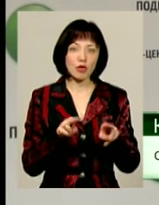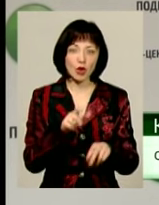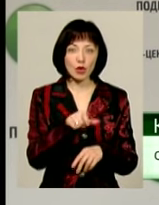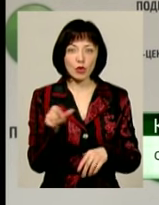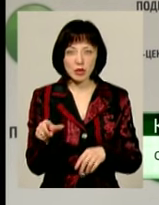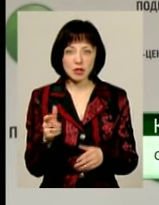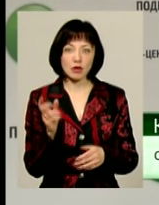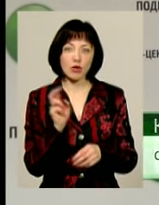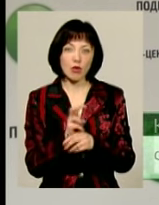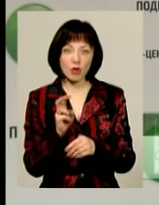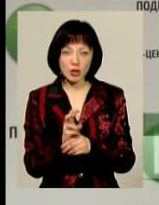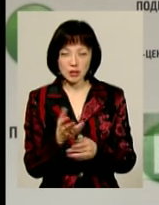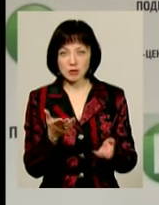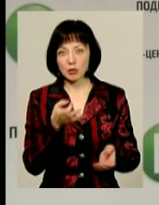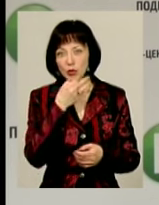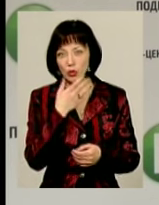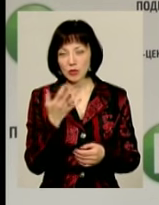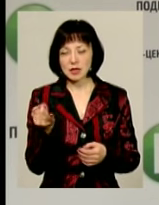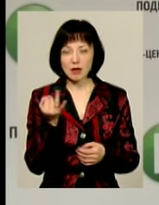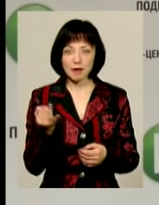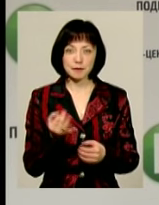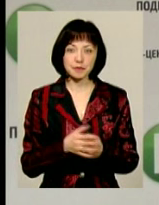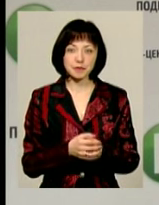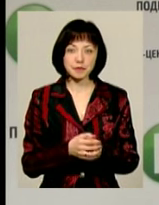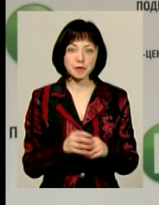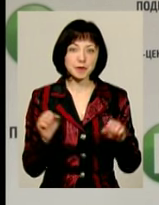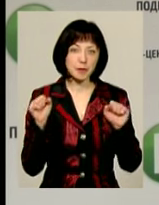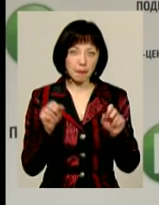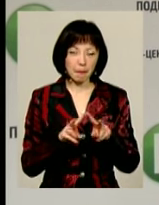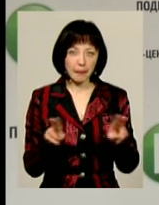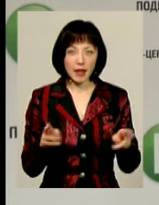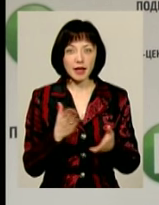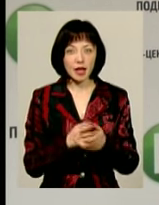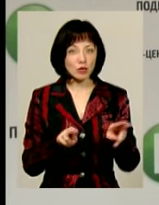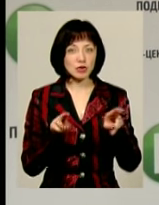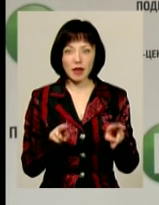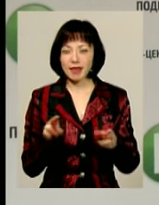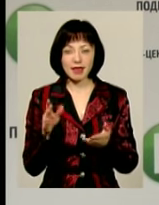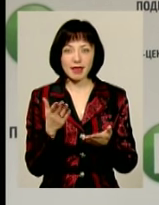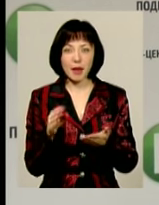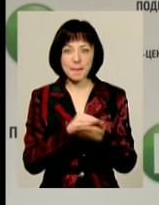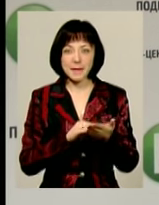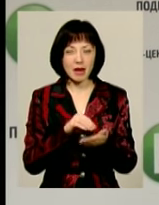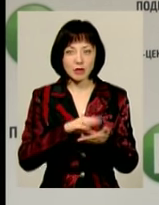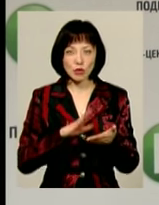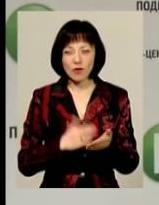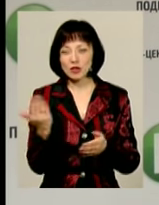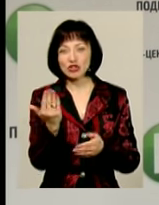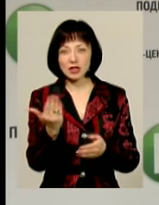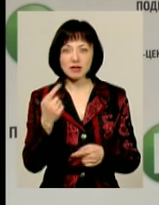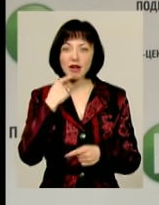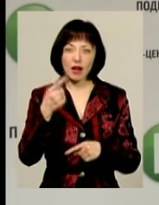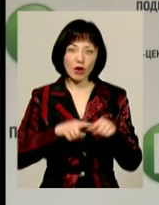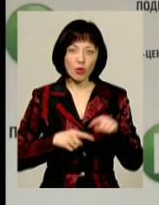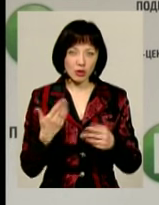люди є, ходять туди. Тобто їм це цікаво, це такий спорт, але є ці рушниці не перереєстровані, вони десь є